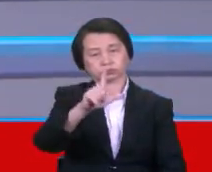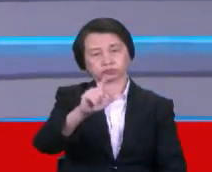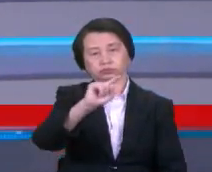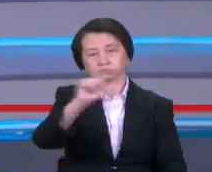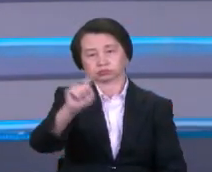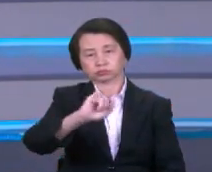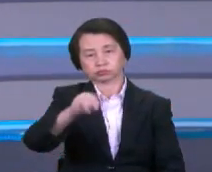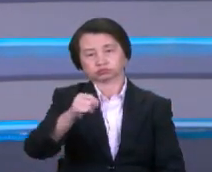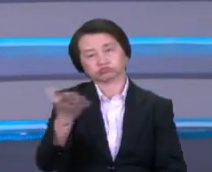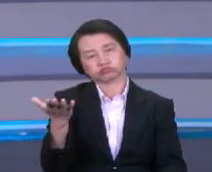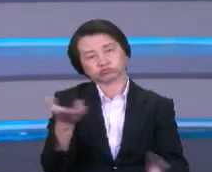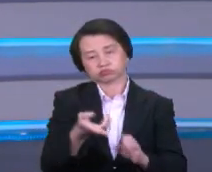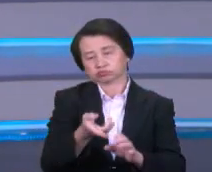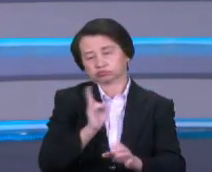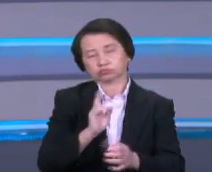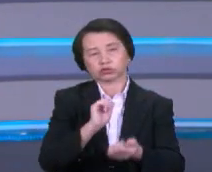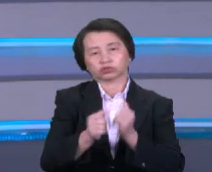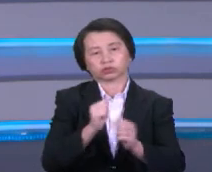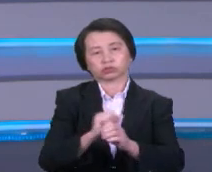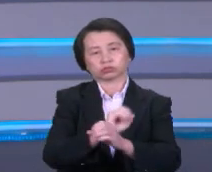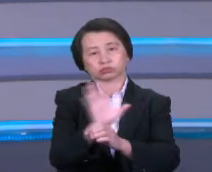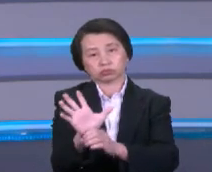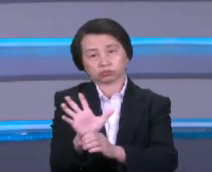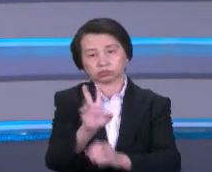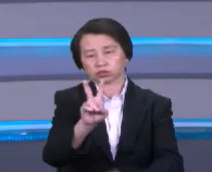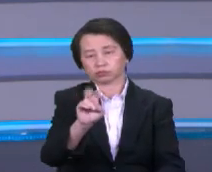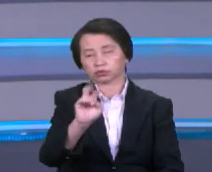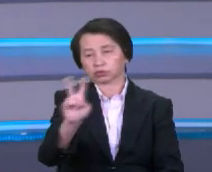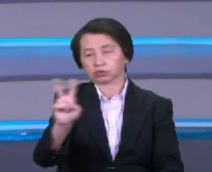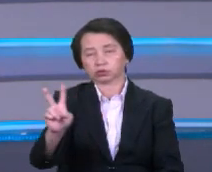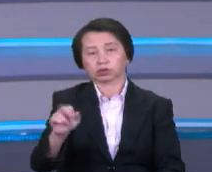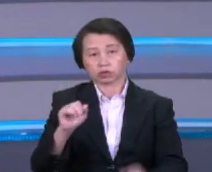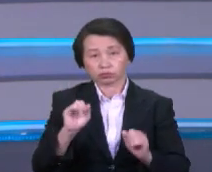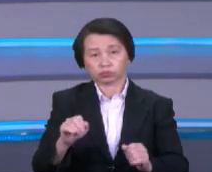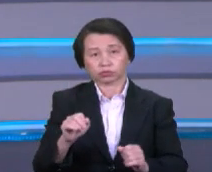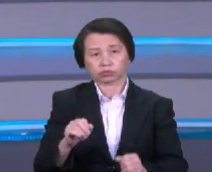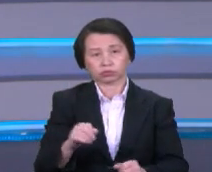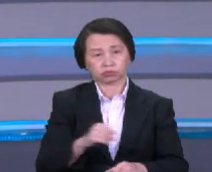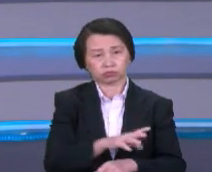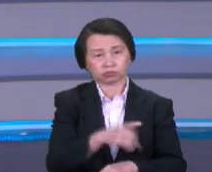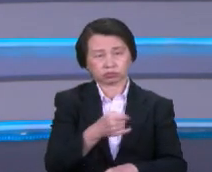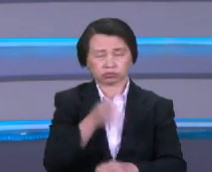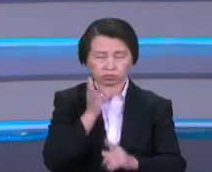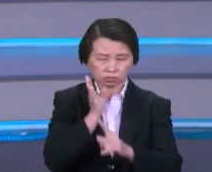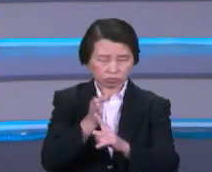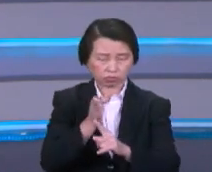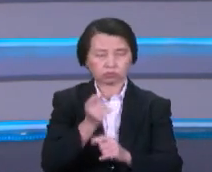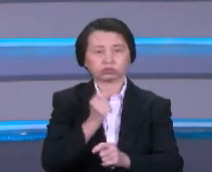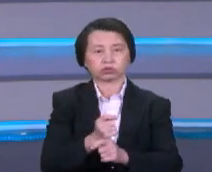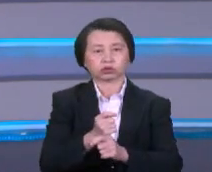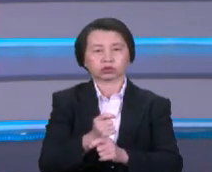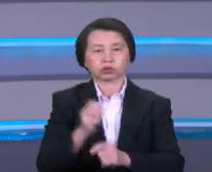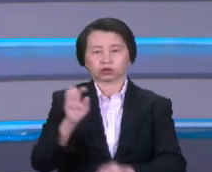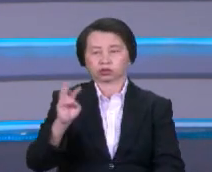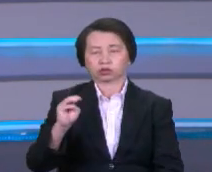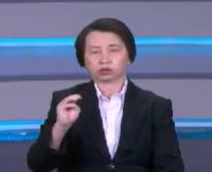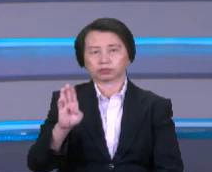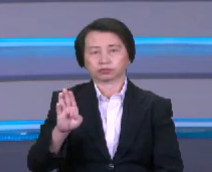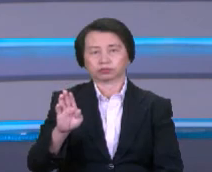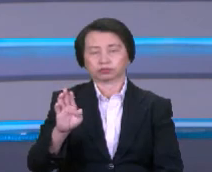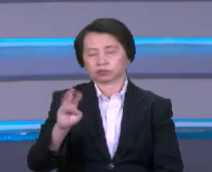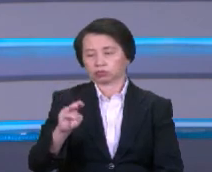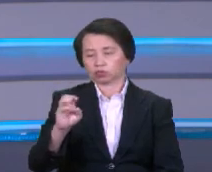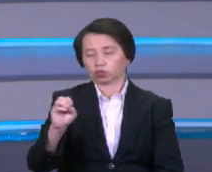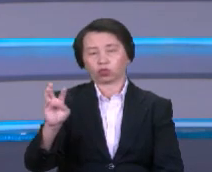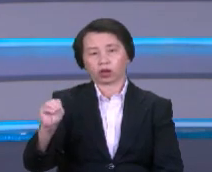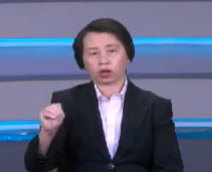Zijia menarik diri daripada Sukan Commonwealth 2022 boleh memberi kesan kepada sasaran yang ditetapkan Majlis Olimpik Malaysia